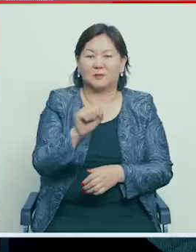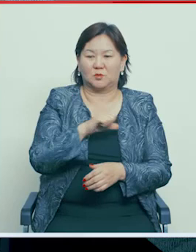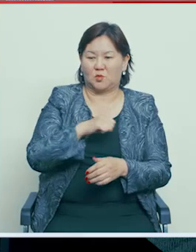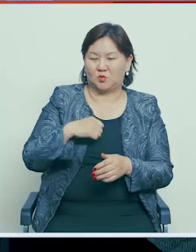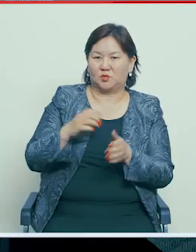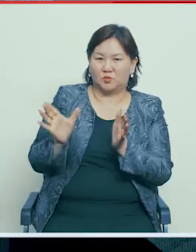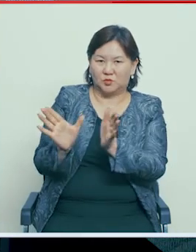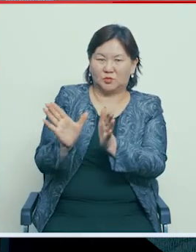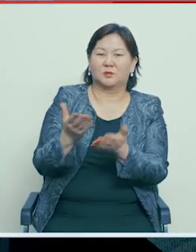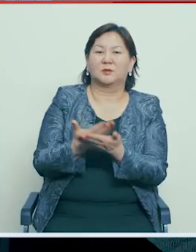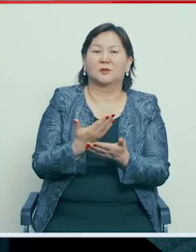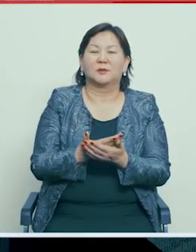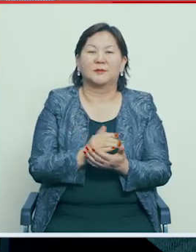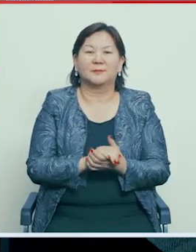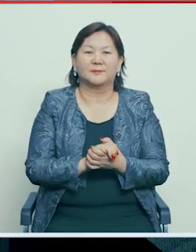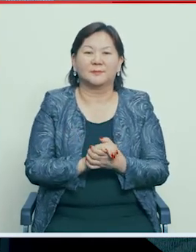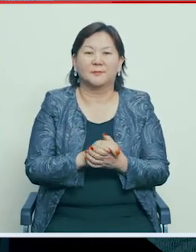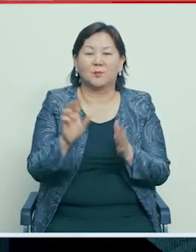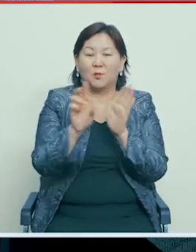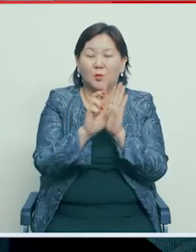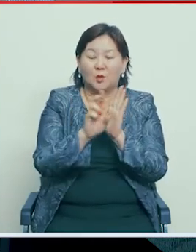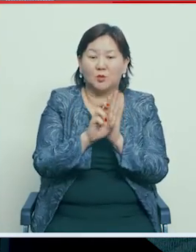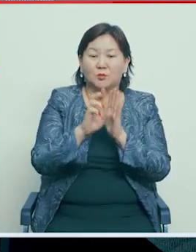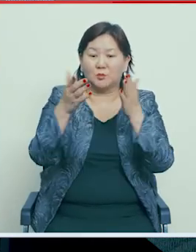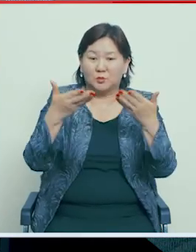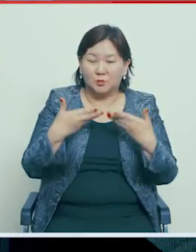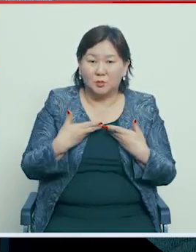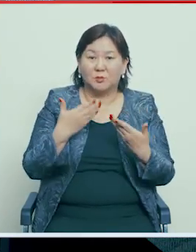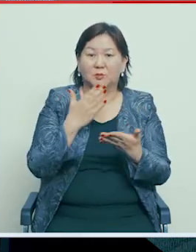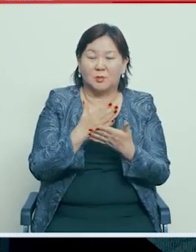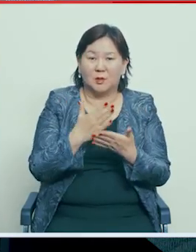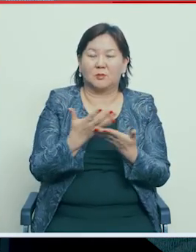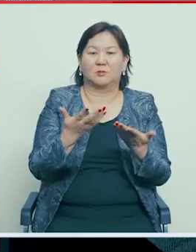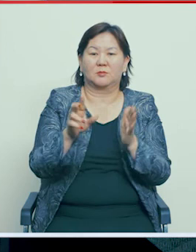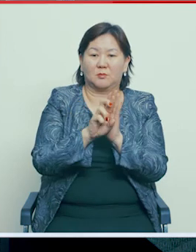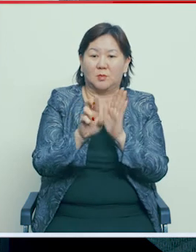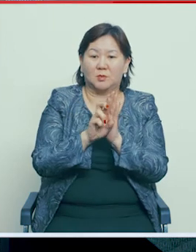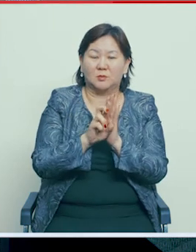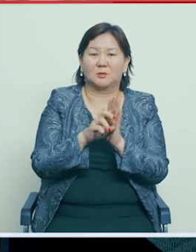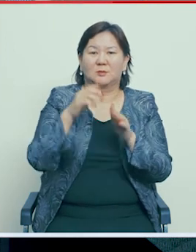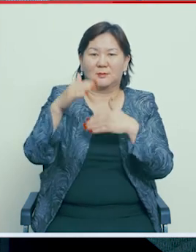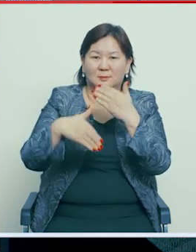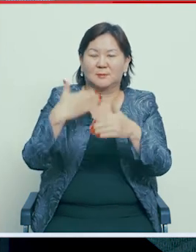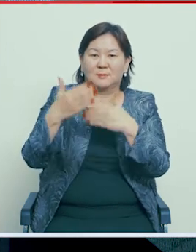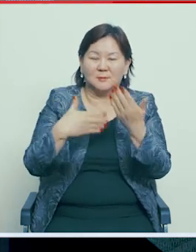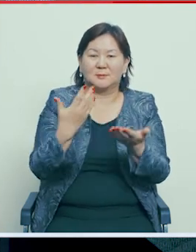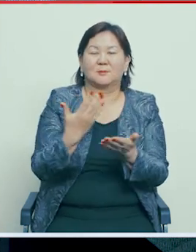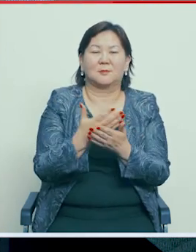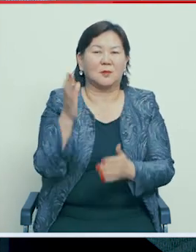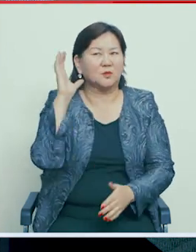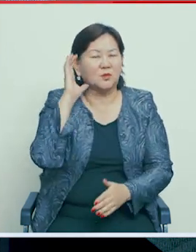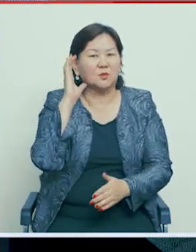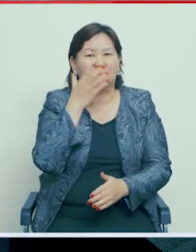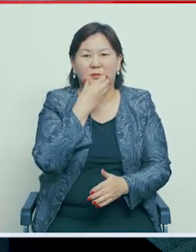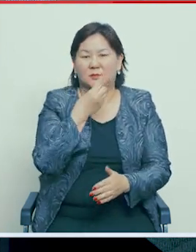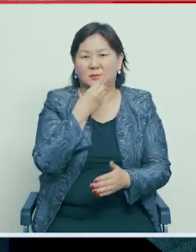үйлдэл гэдэг. Бид нар боломж л олгооч. Боломж олгочих юм бол бид нар бусдаас дутхгүй. Боломжийг олгохгүй. Яг сонсоод байсан чинь ингээд